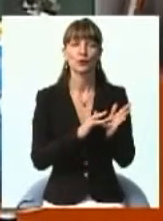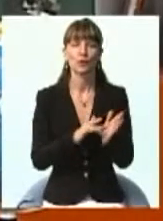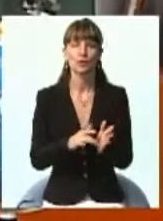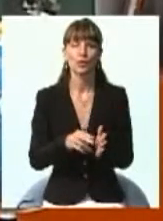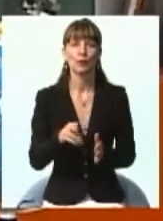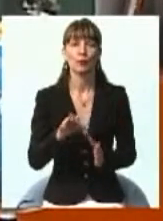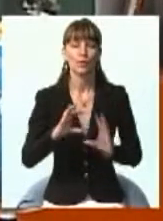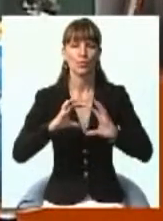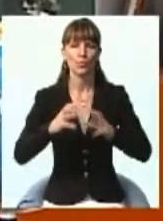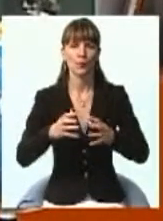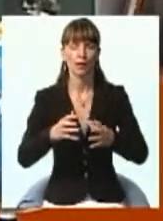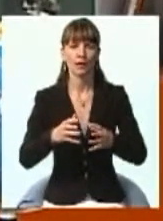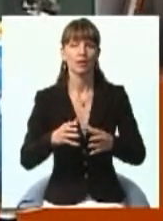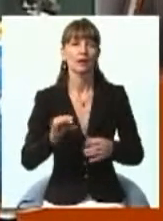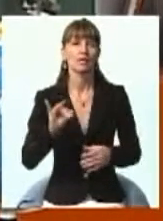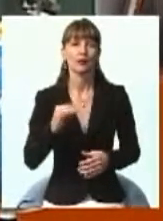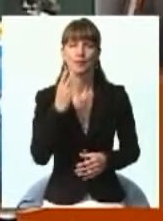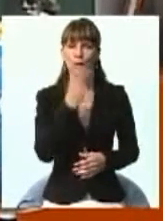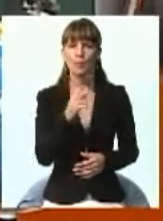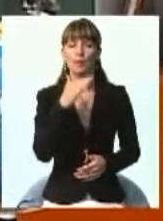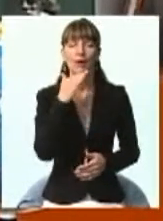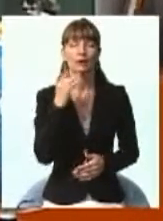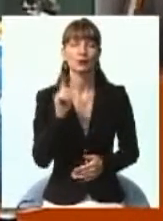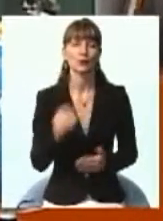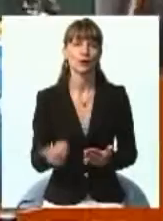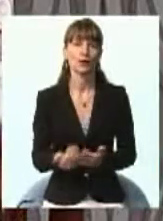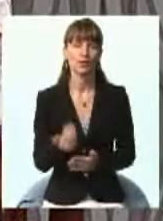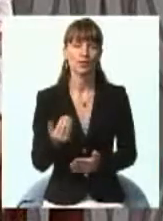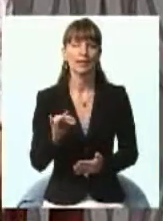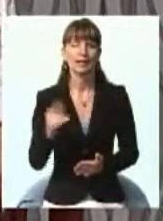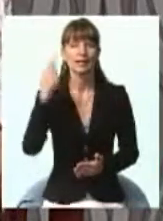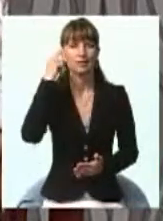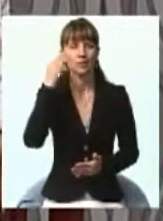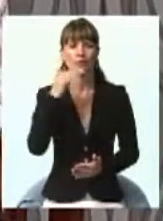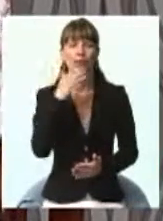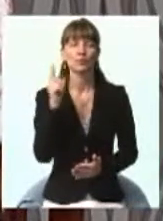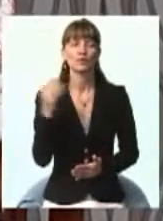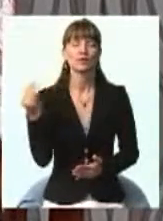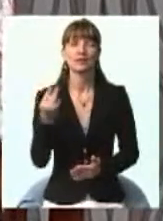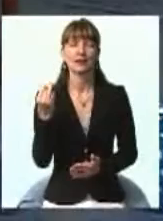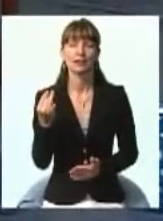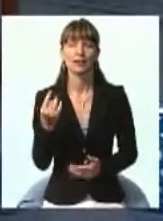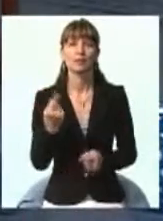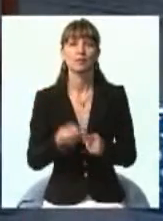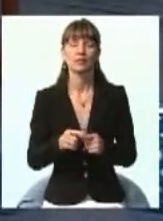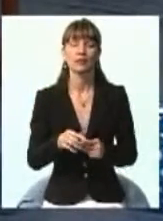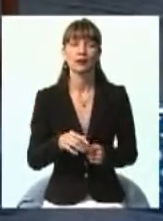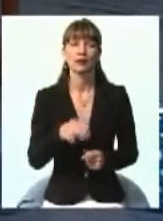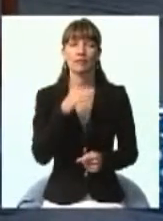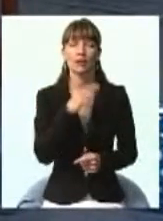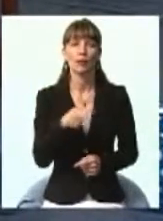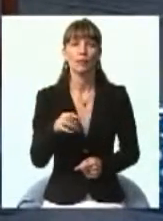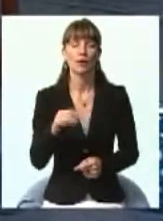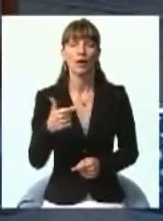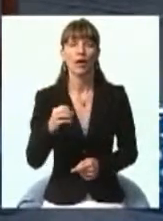подорожували по кулі земній і побачили багато чого нового. І дізналися багато чого цікавого в той же час і про геологів, і